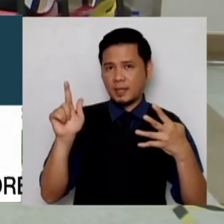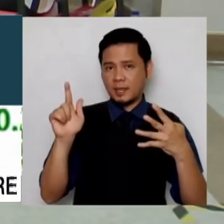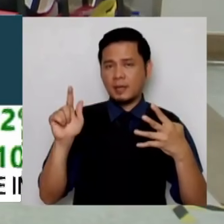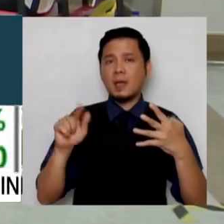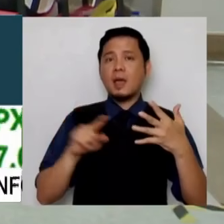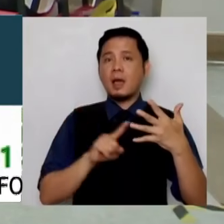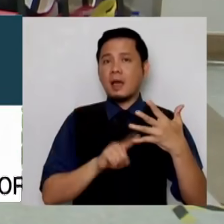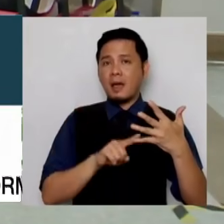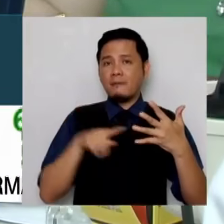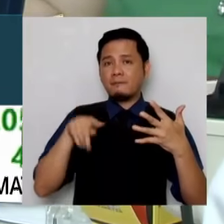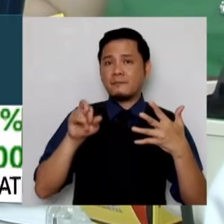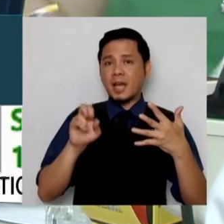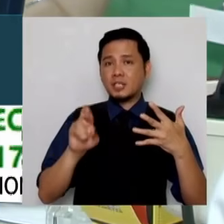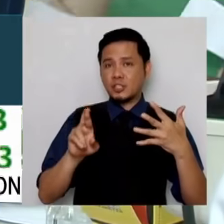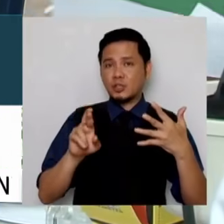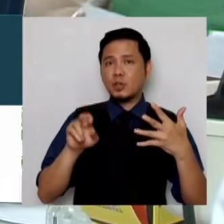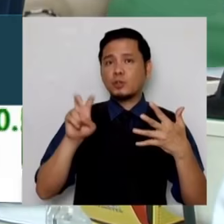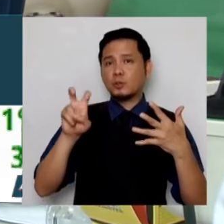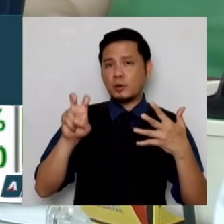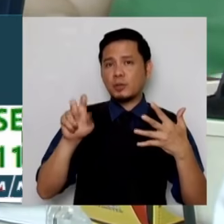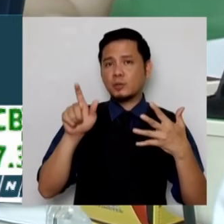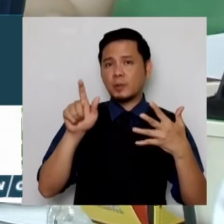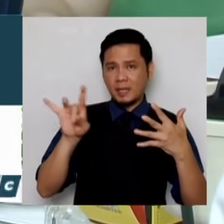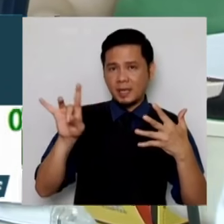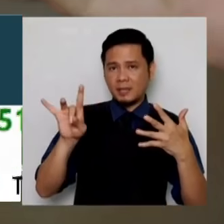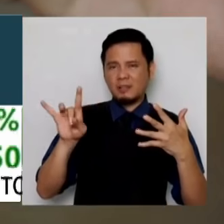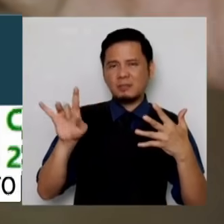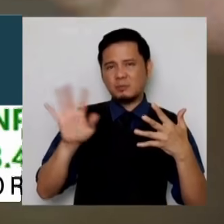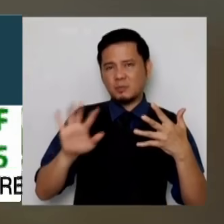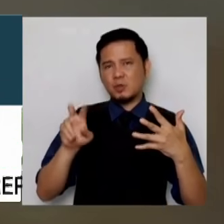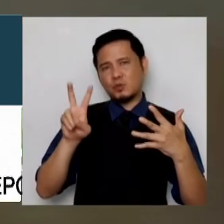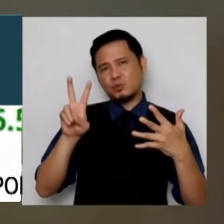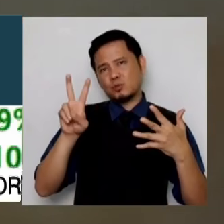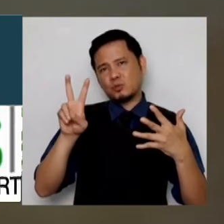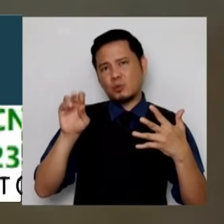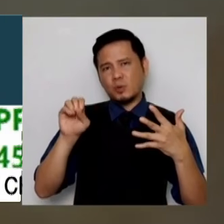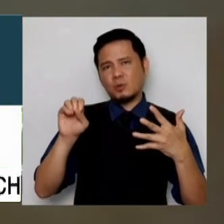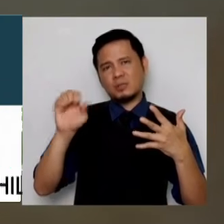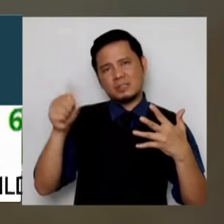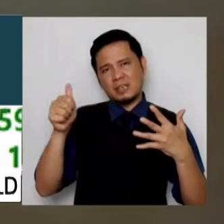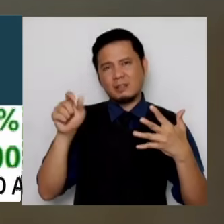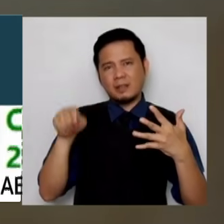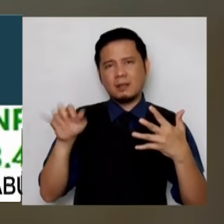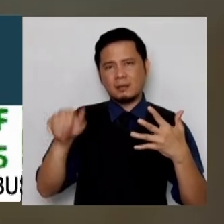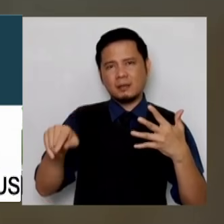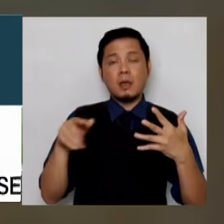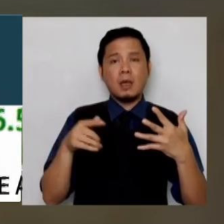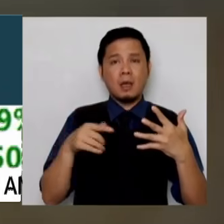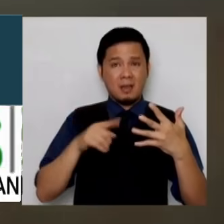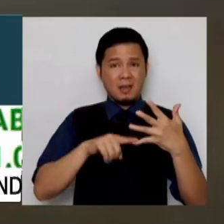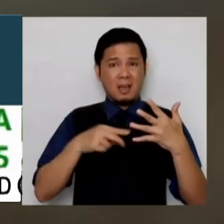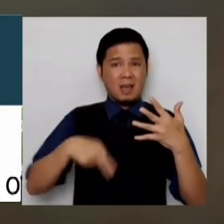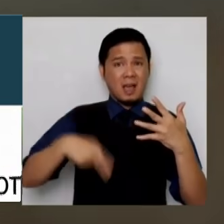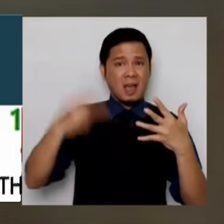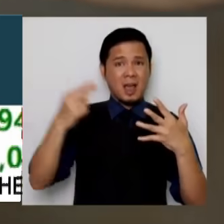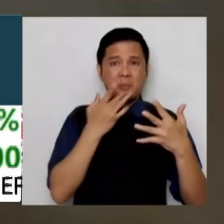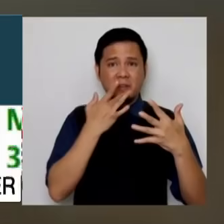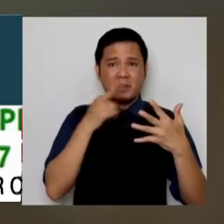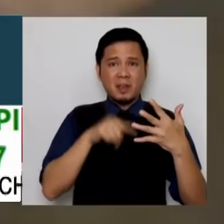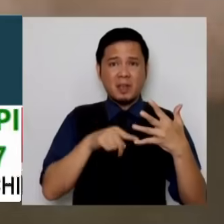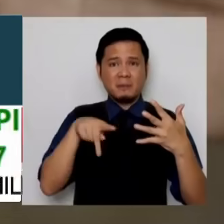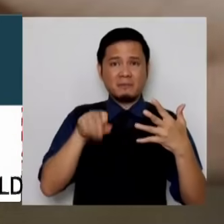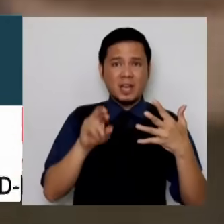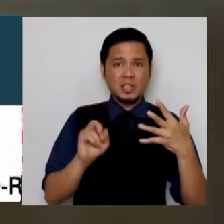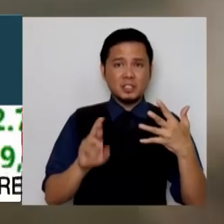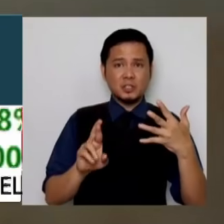is 258, total to 2010. So kahit mas mataas yung preference ng Pfizer sa survey, pagdating